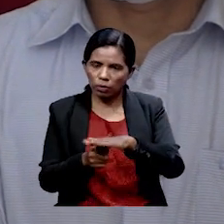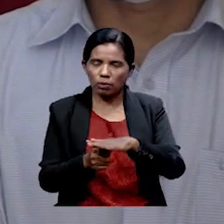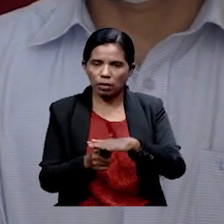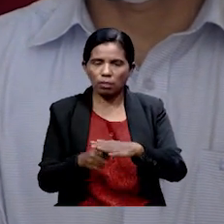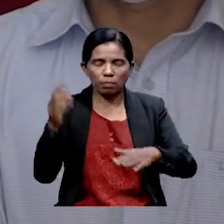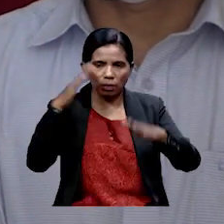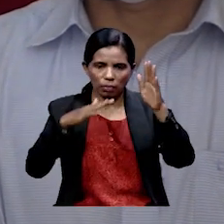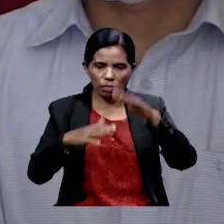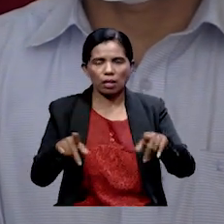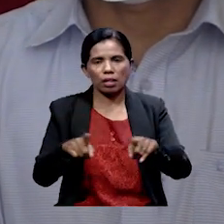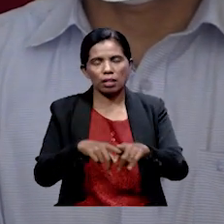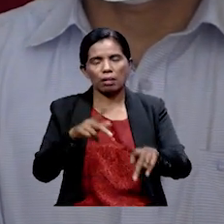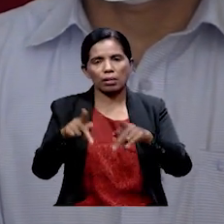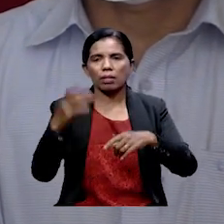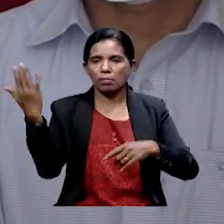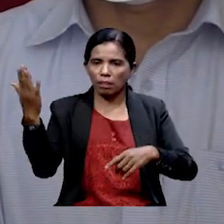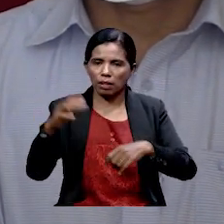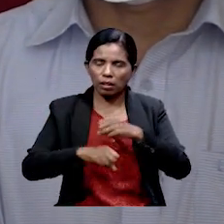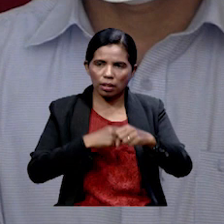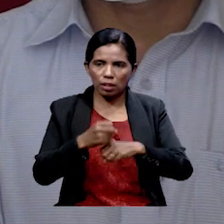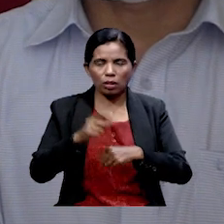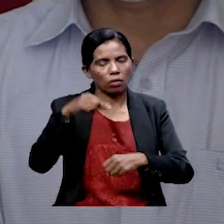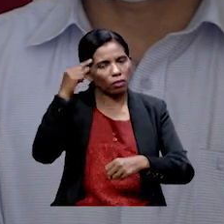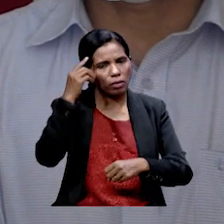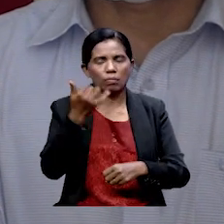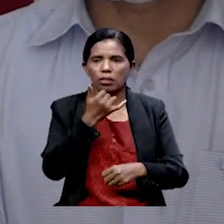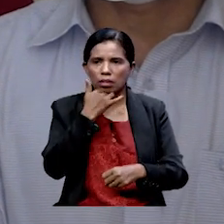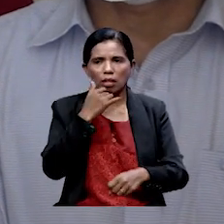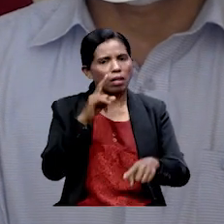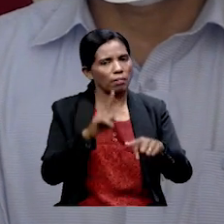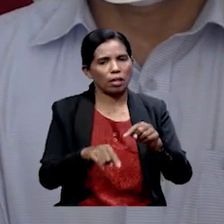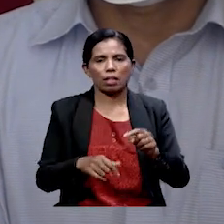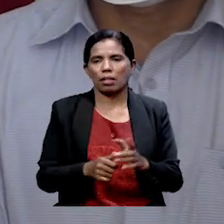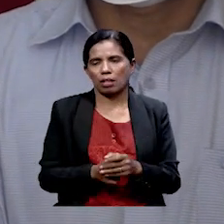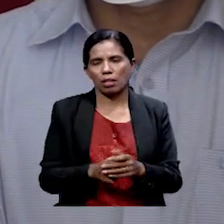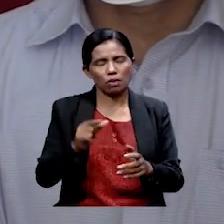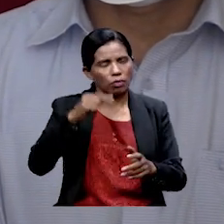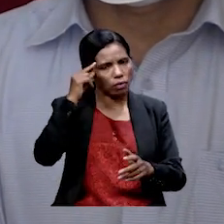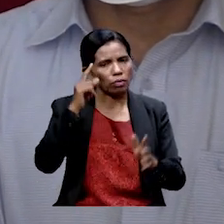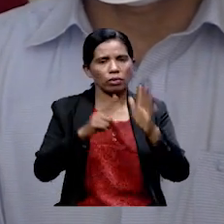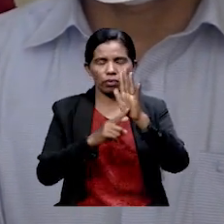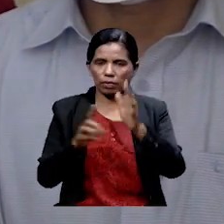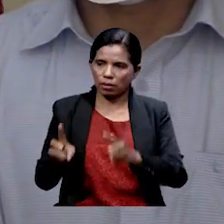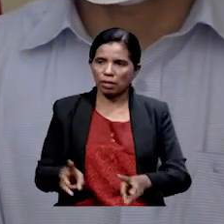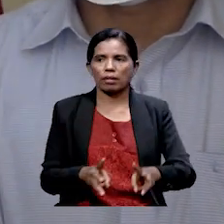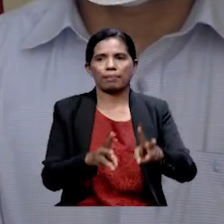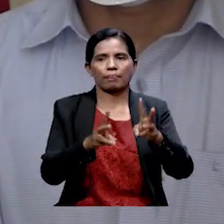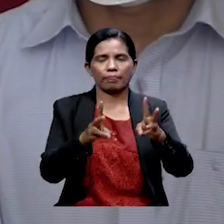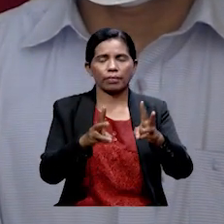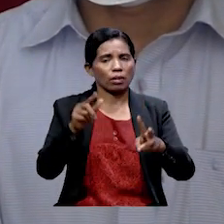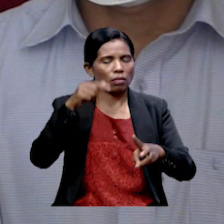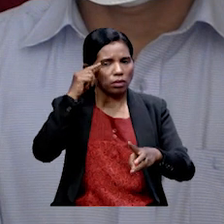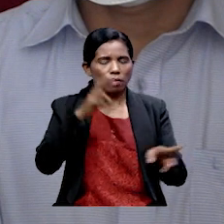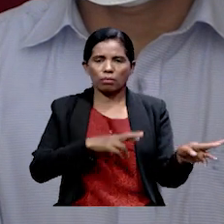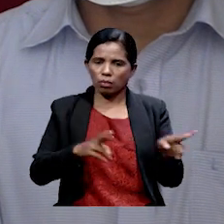kona hansa itu bos dari dalam balu baterus. Ne gubernur masalah apa lagi? Lah bela ga? Gubernur ne hatu du dalam. Gubernur ne pronto atau